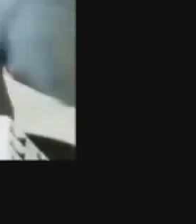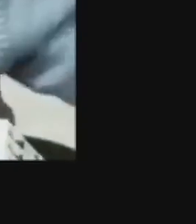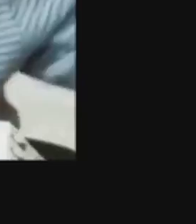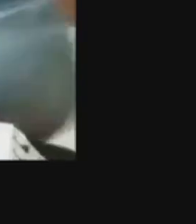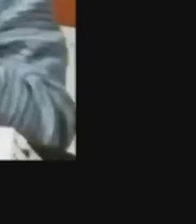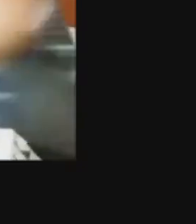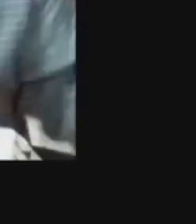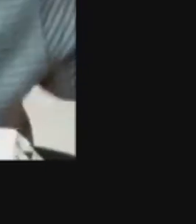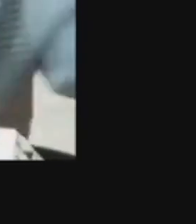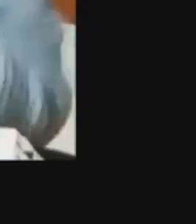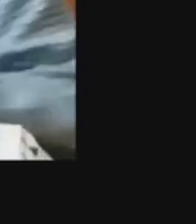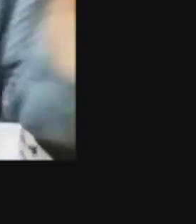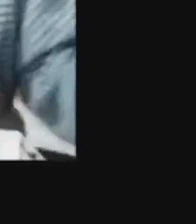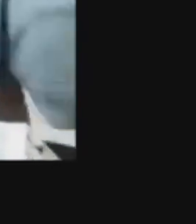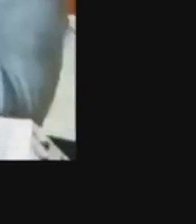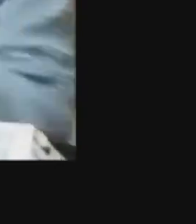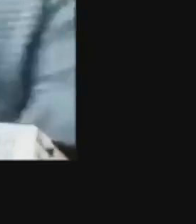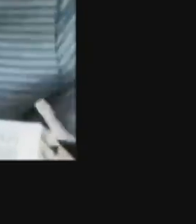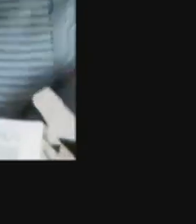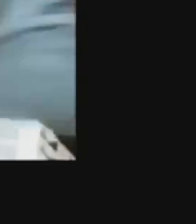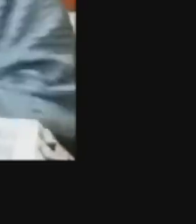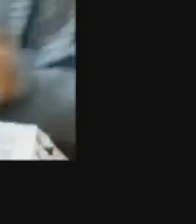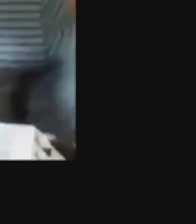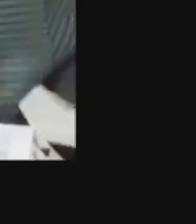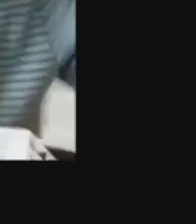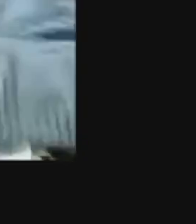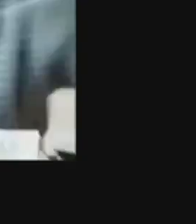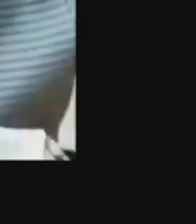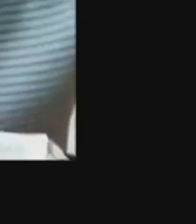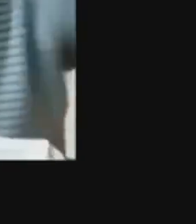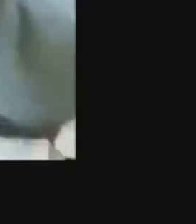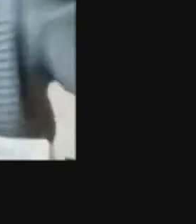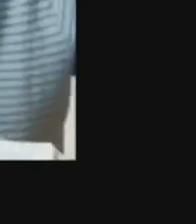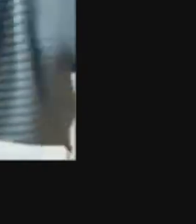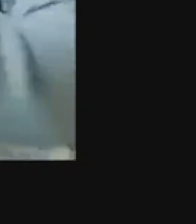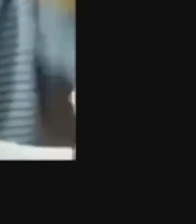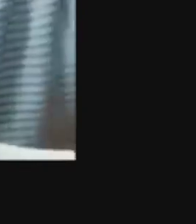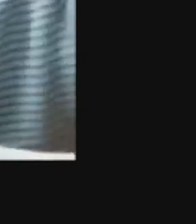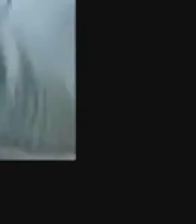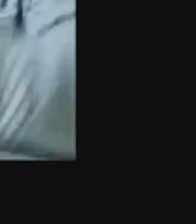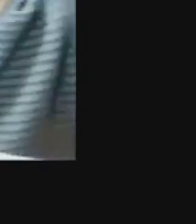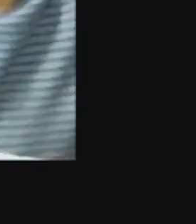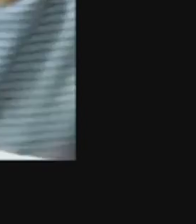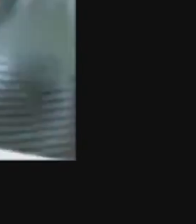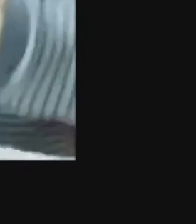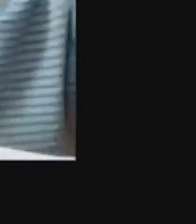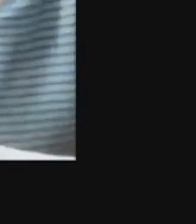신기하고 놀라워 예수님의 자랑 신기하고 놀라워